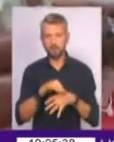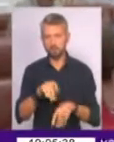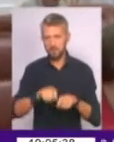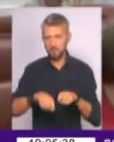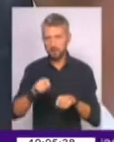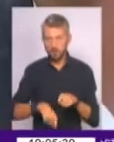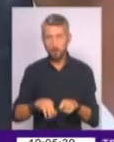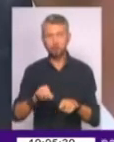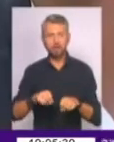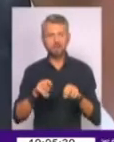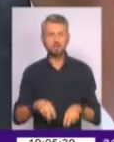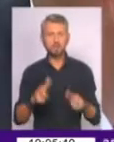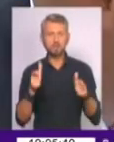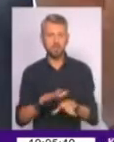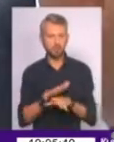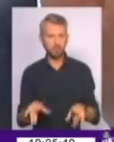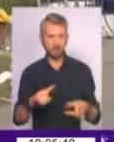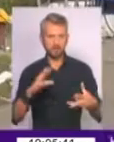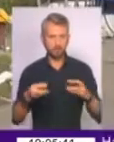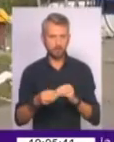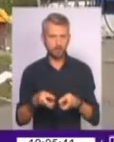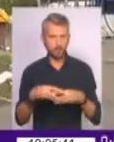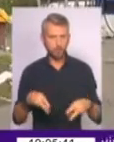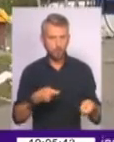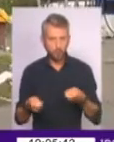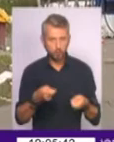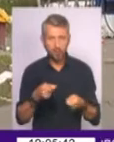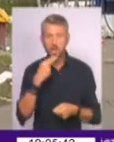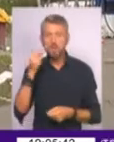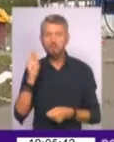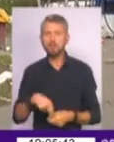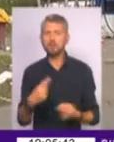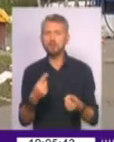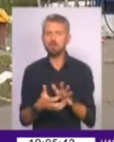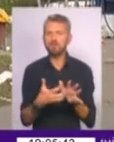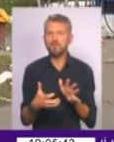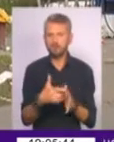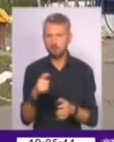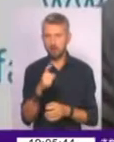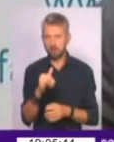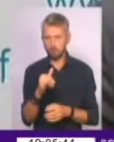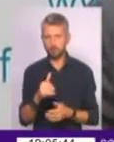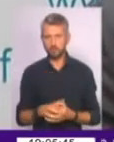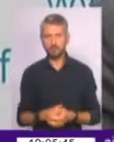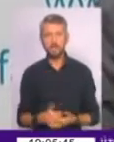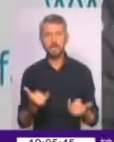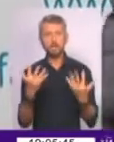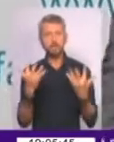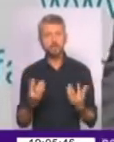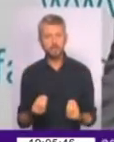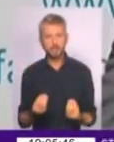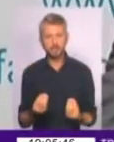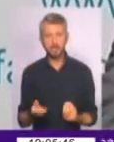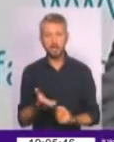хоча експерти не згодні з радикальними висновками уряду. Винен, кажуть, значний дефіцит газу на ринку. На сьогоднішній день